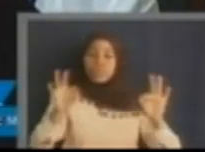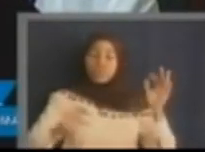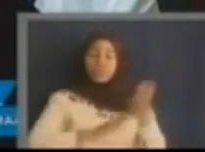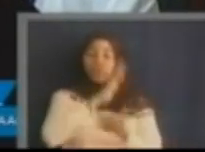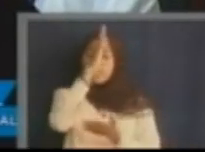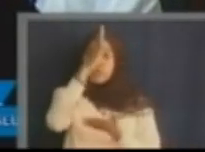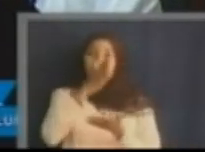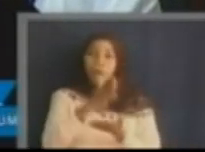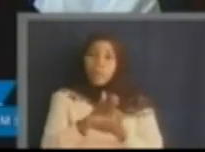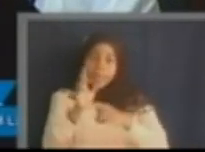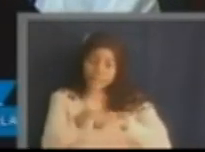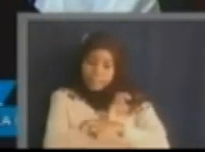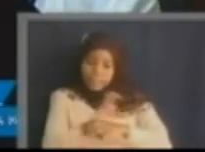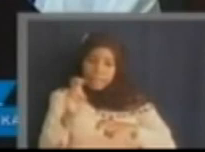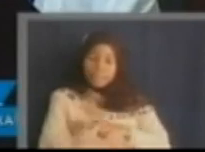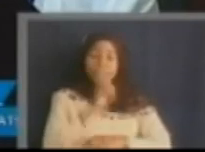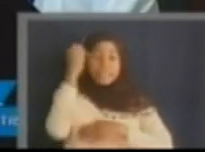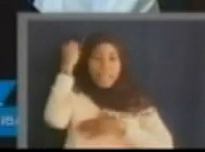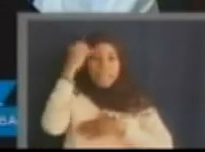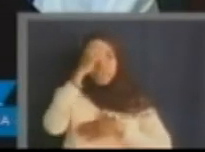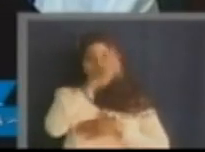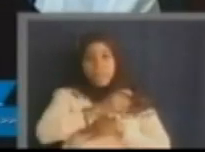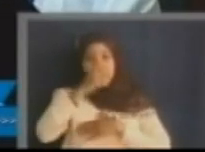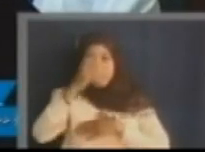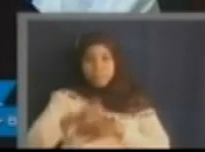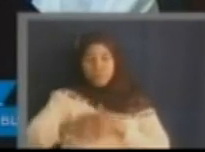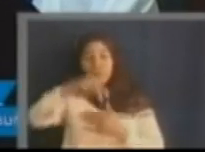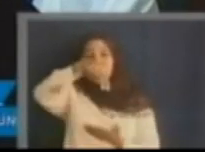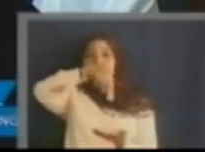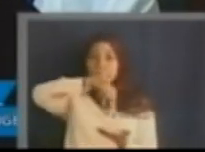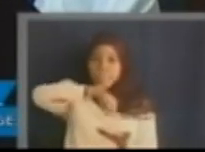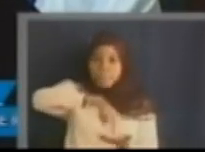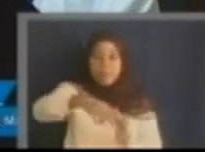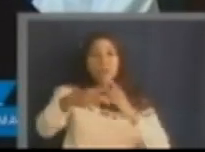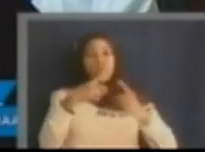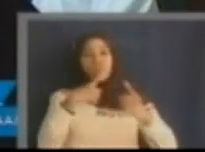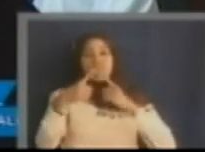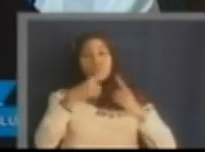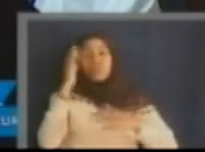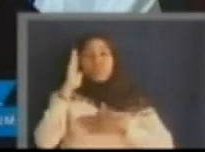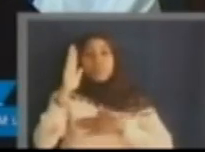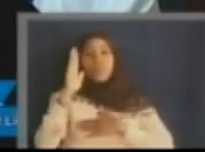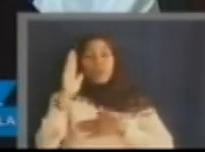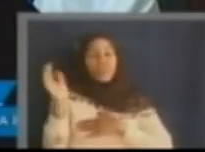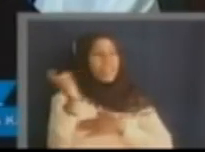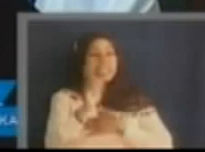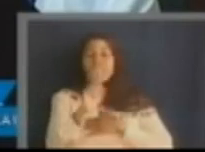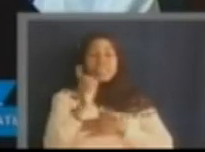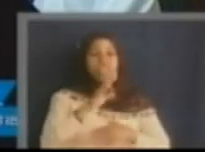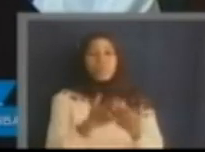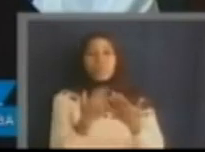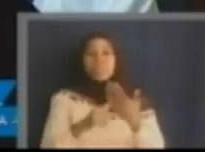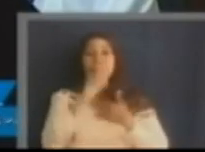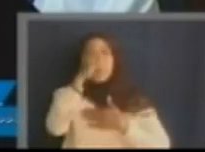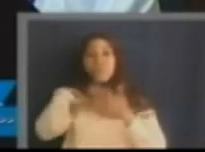ya mtu, lakini unasimama na kuzungumza kwa hoja na si kwa sababu tu una jazba au una msimamo wako wa